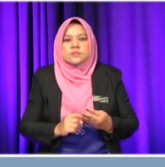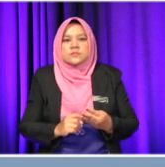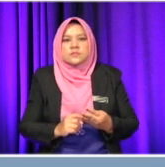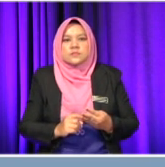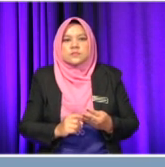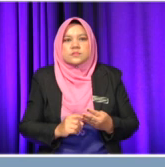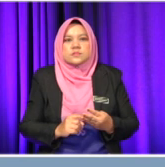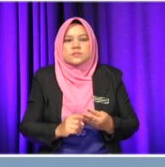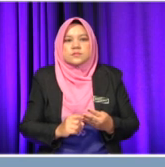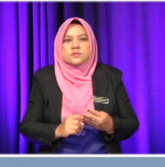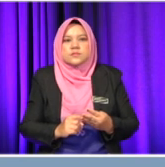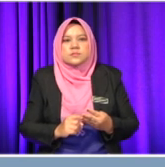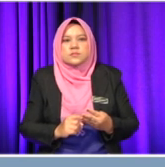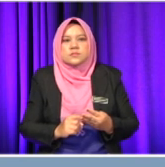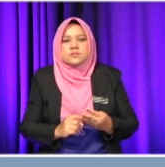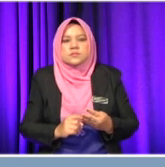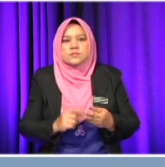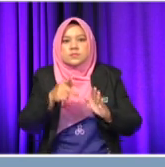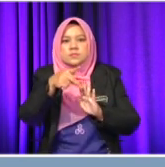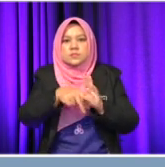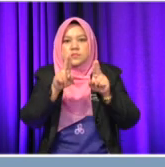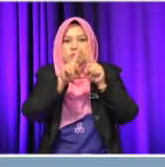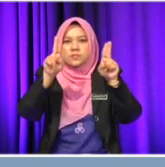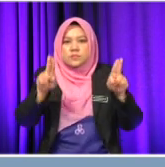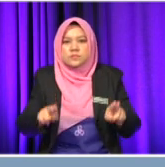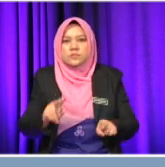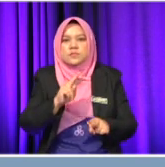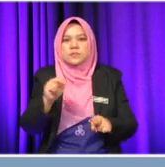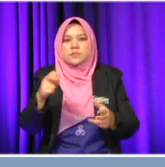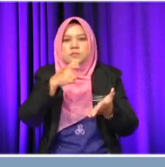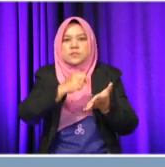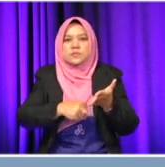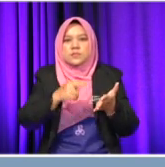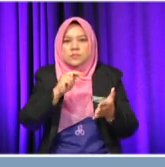keempat pengujian dan penilaian produk